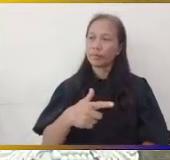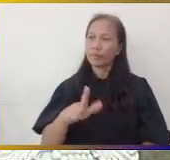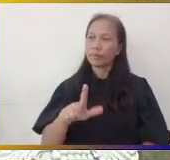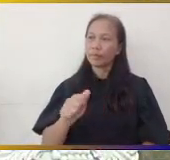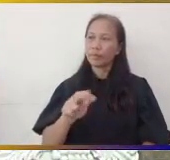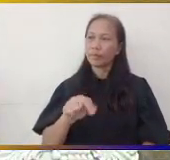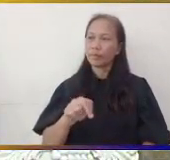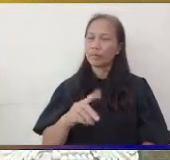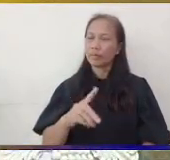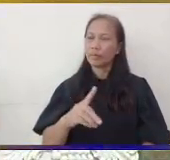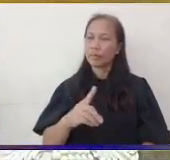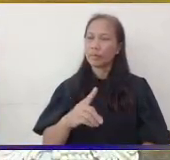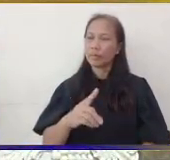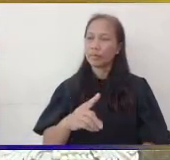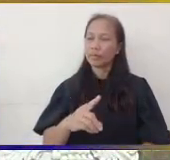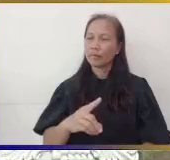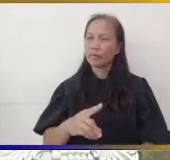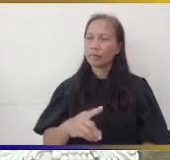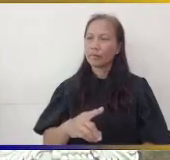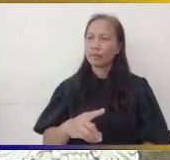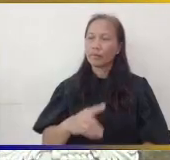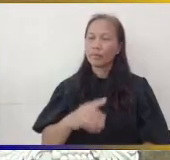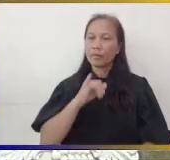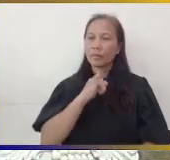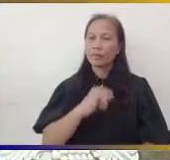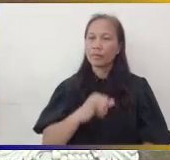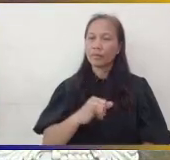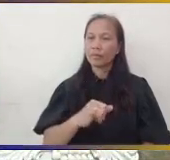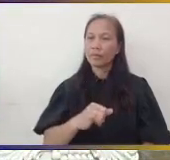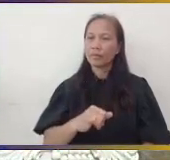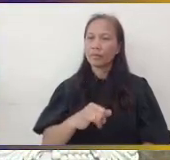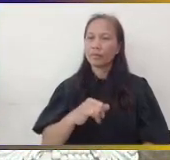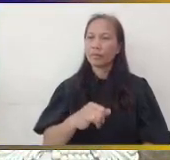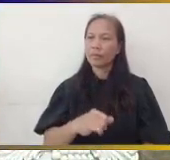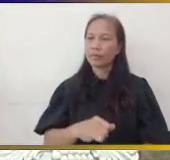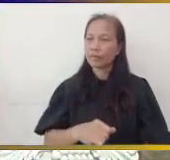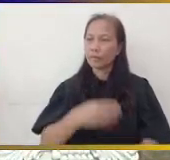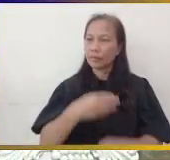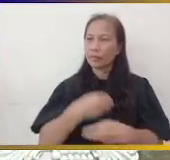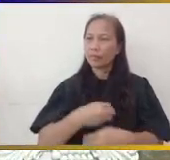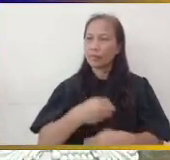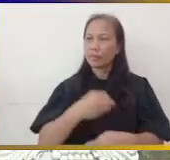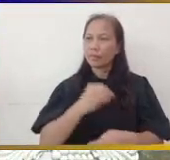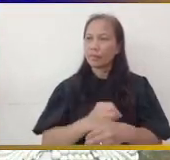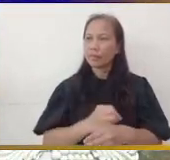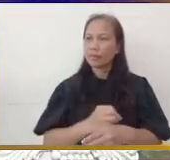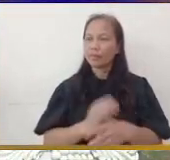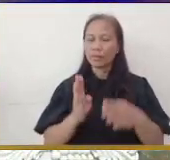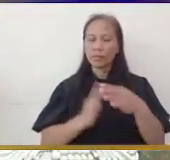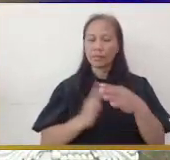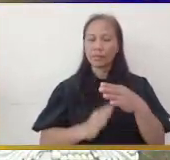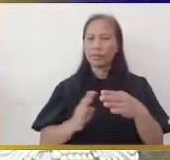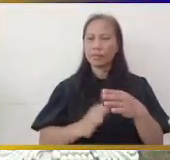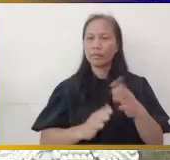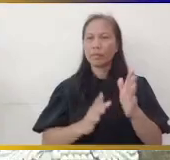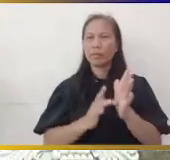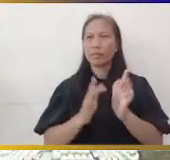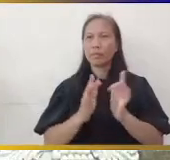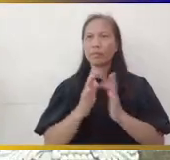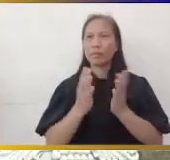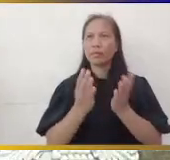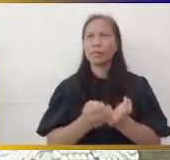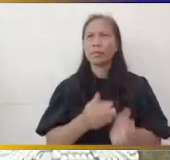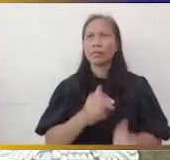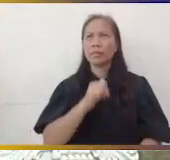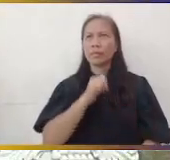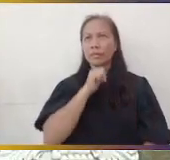buhay ay nakabase sa bibliya nakuha niyo po mga kapatid na kung saan Hindi po nila yun dati nararanasan